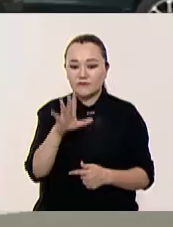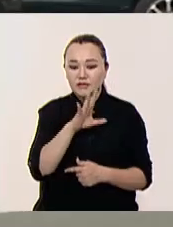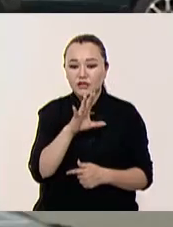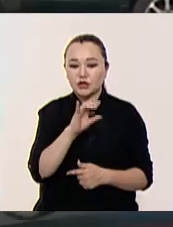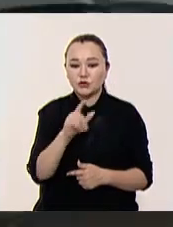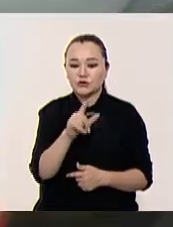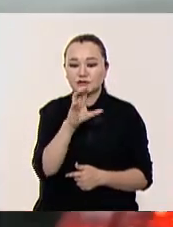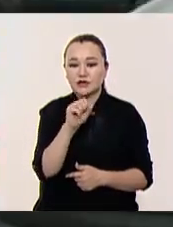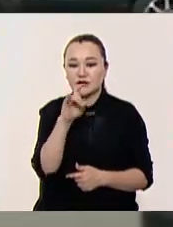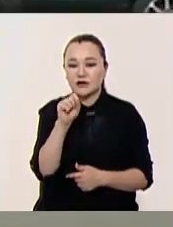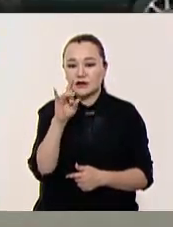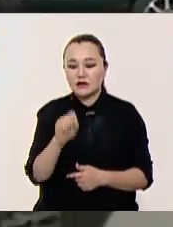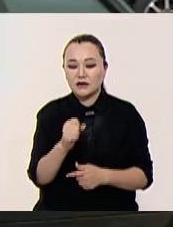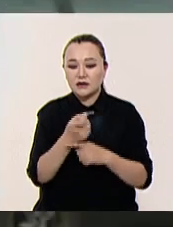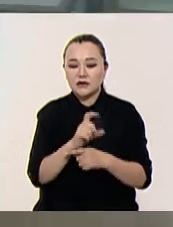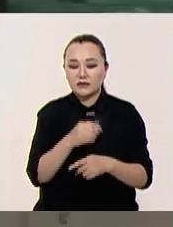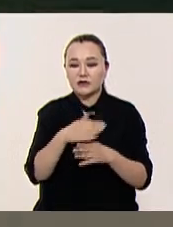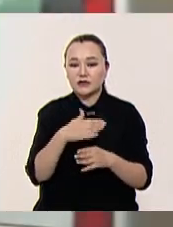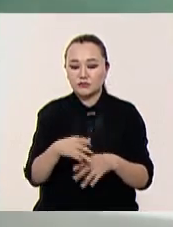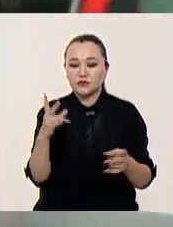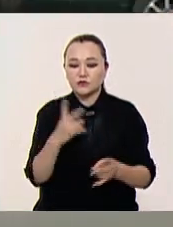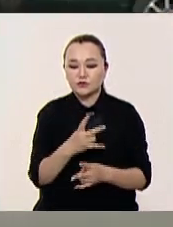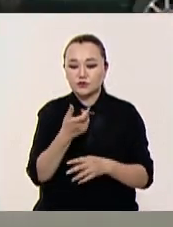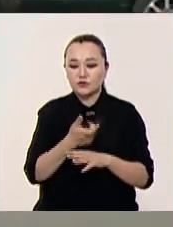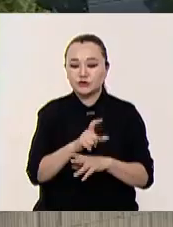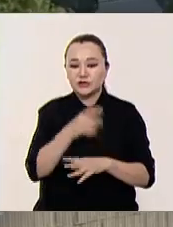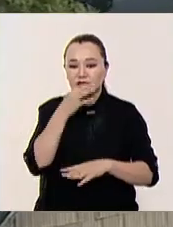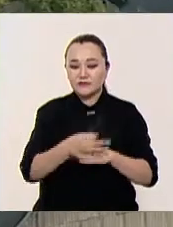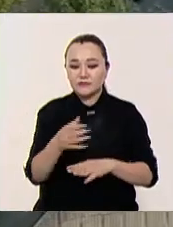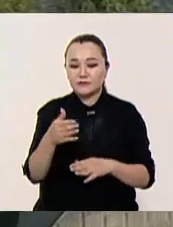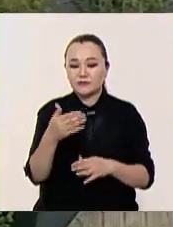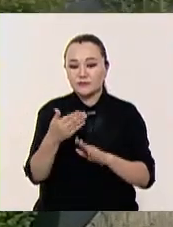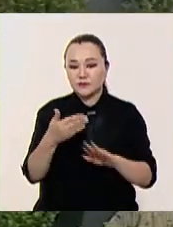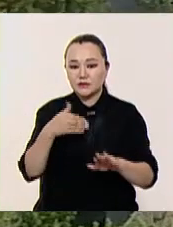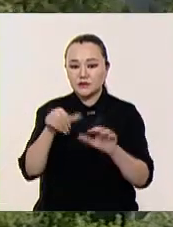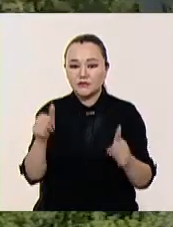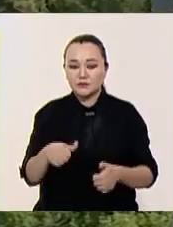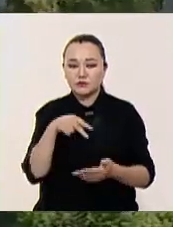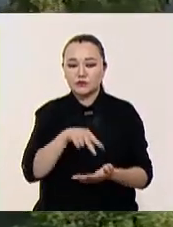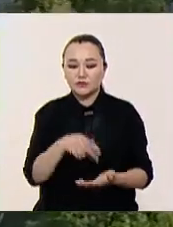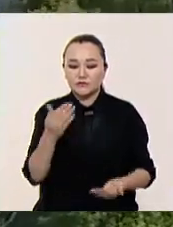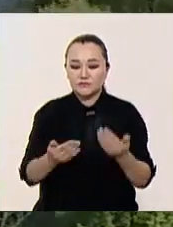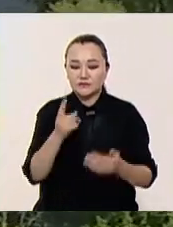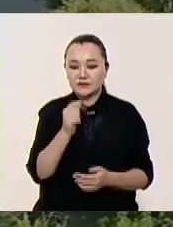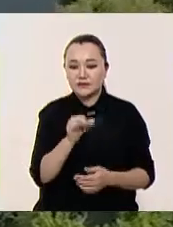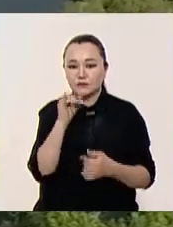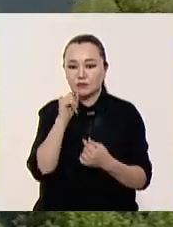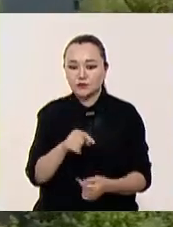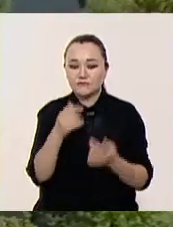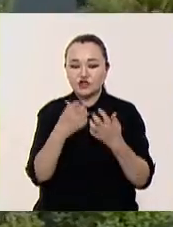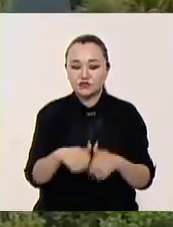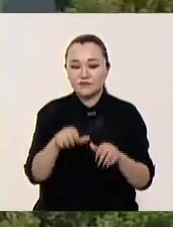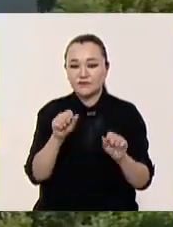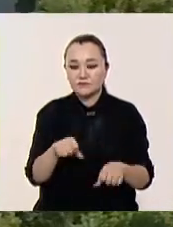Сахары. Специалисты утверждают, к кредитам нужно подходить ответственно. Перед тем, как его оформлять, стоит взвесить все «за» и «против» и